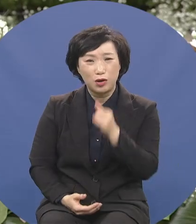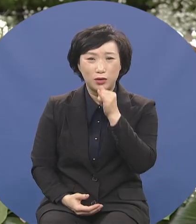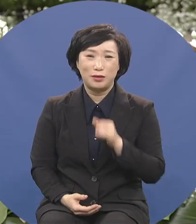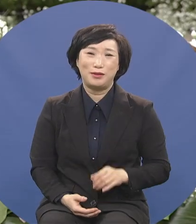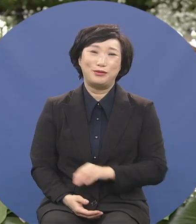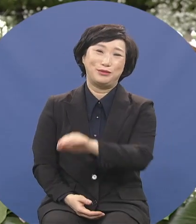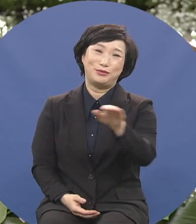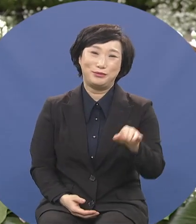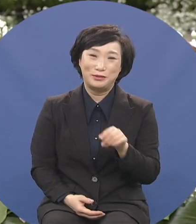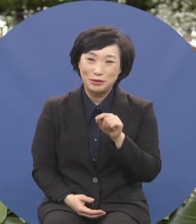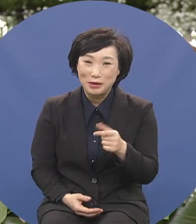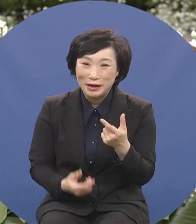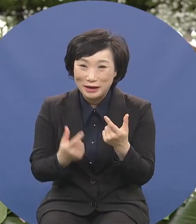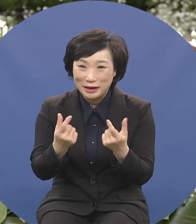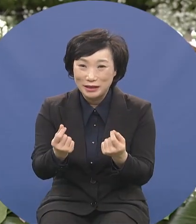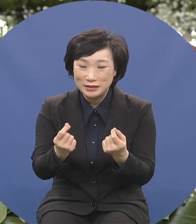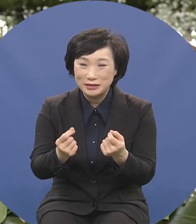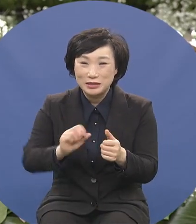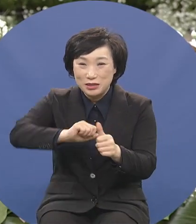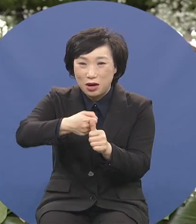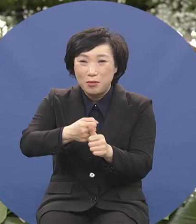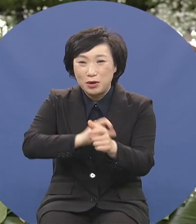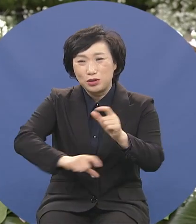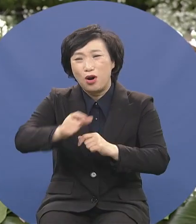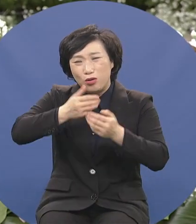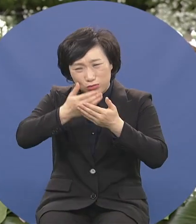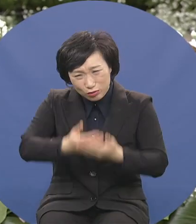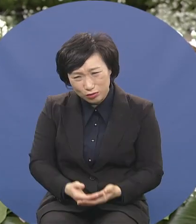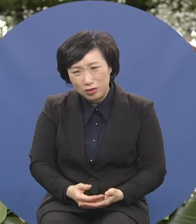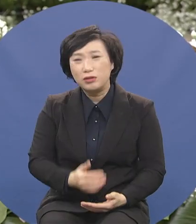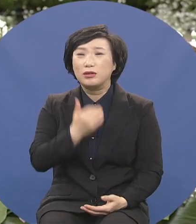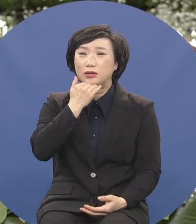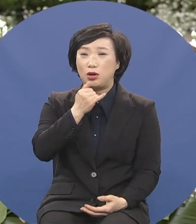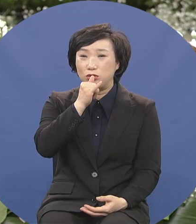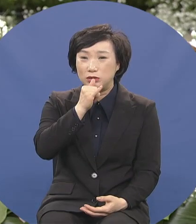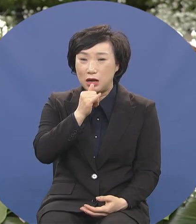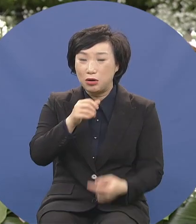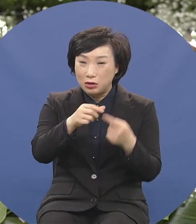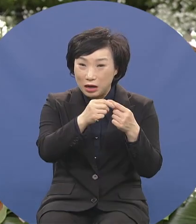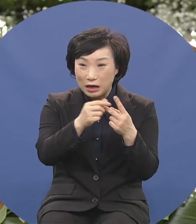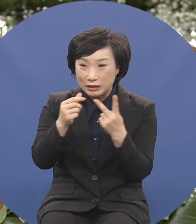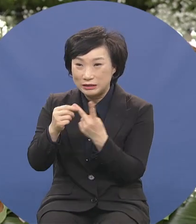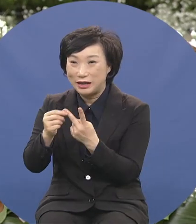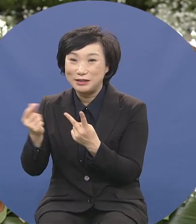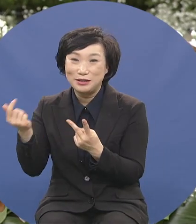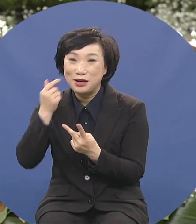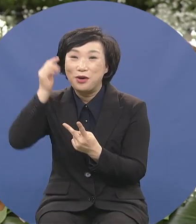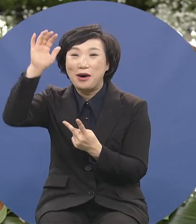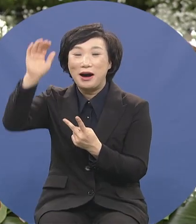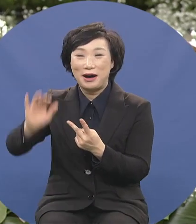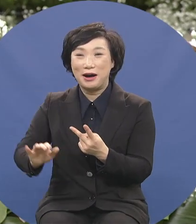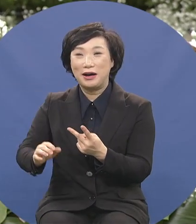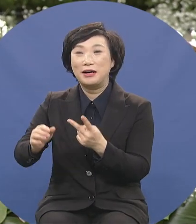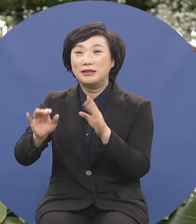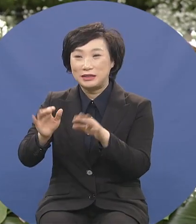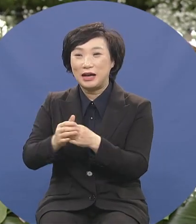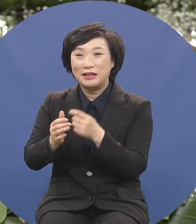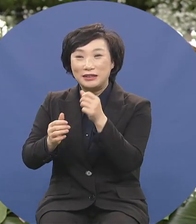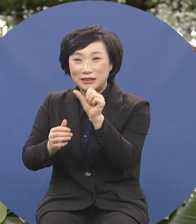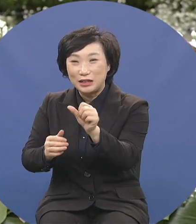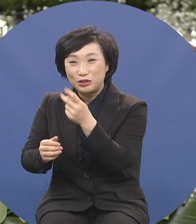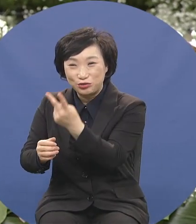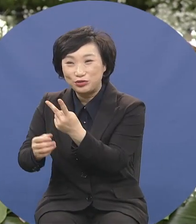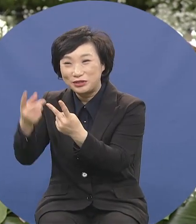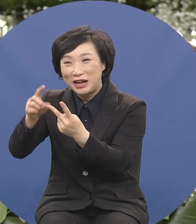우리는 이렇게 받을 형벌이 기다리고 있느냐. 영광스러운 5달란트 받은